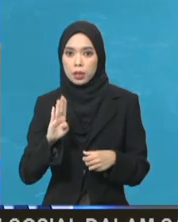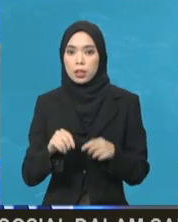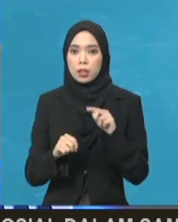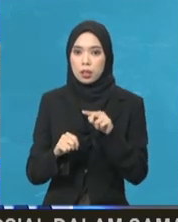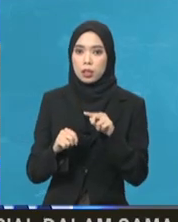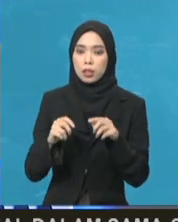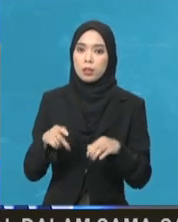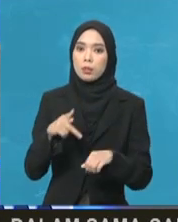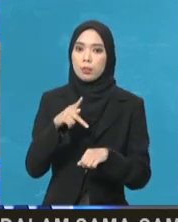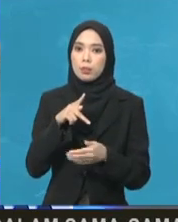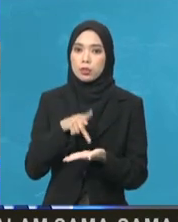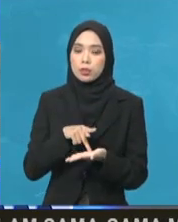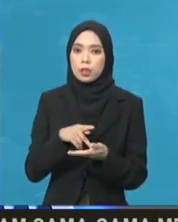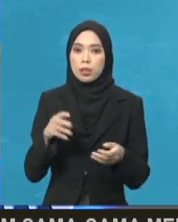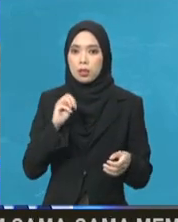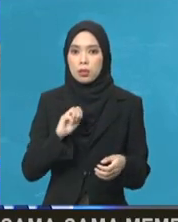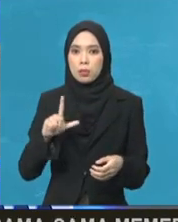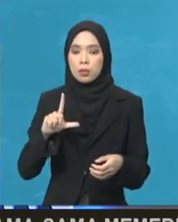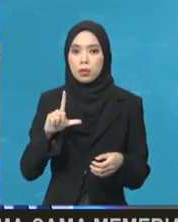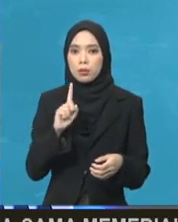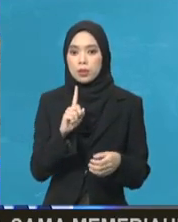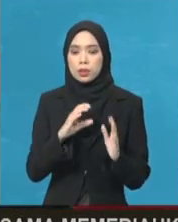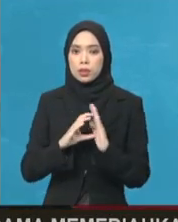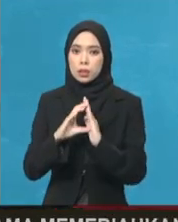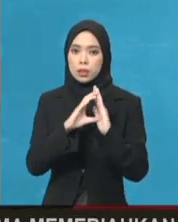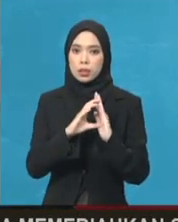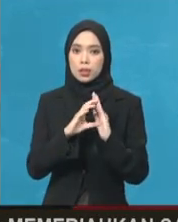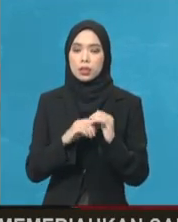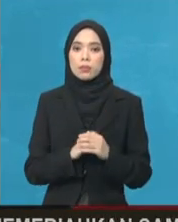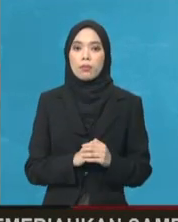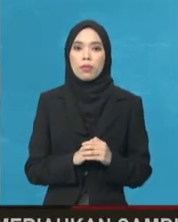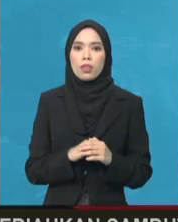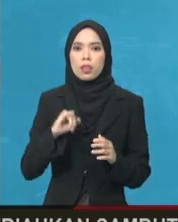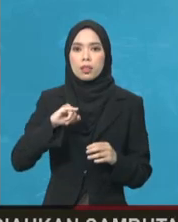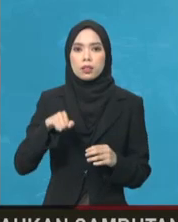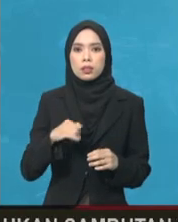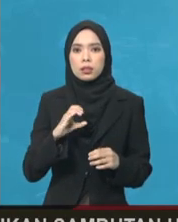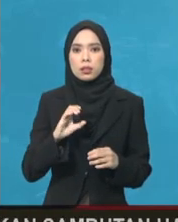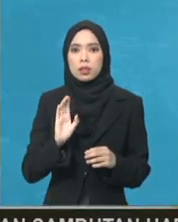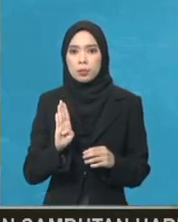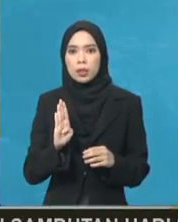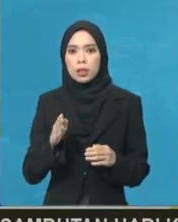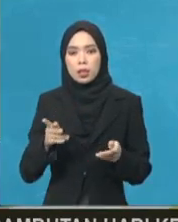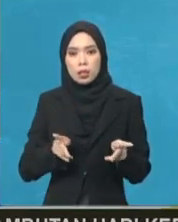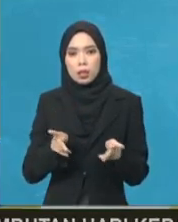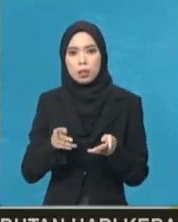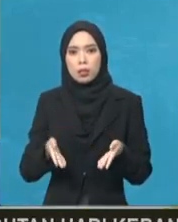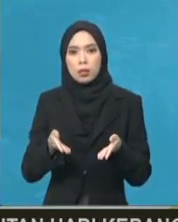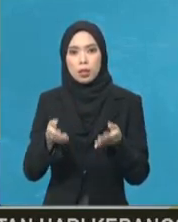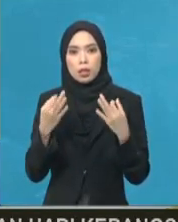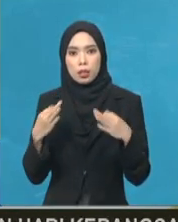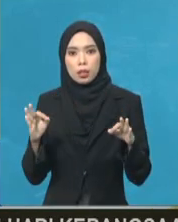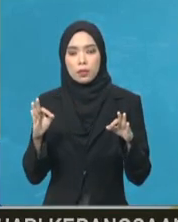di pusat membeli belah one City Jobs ente Brunei menjadikan primatan dan sumber percuma melibatkan